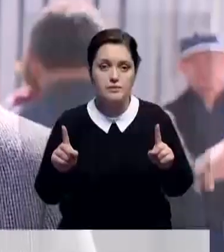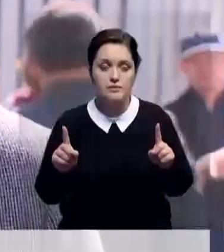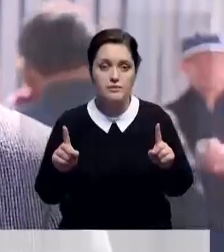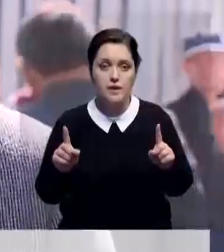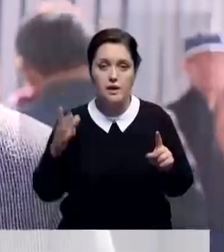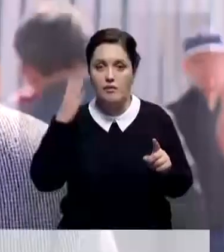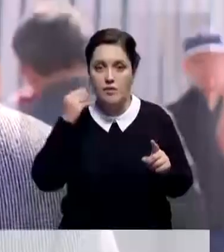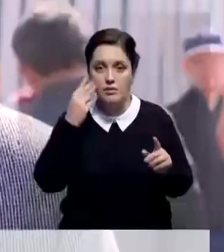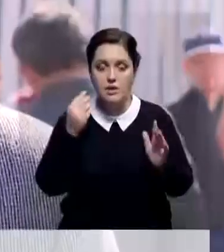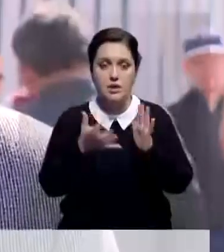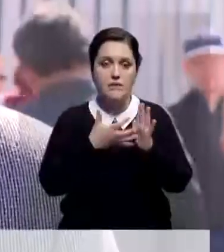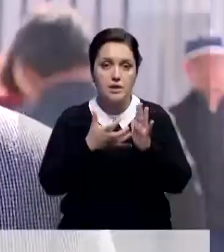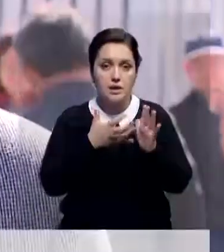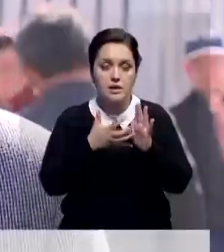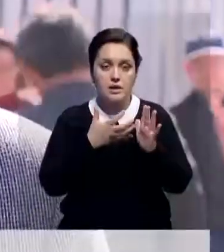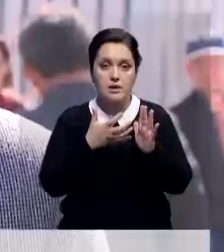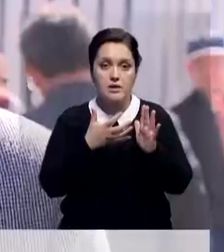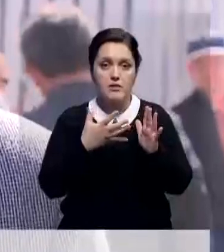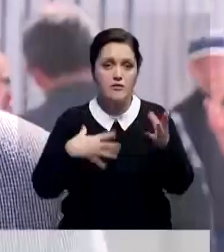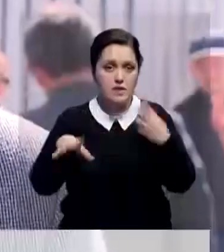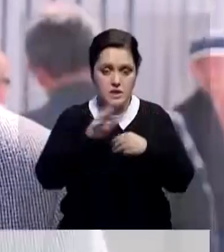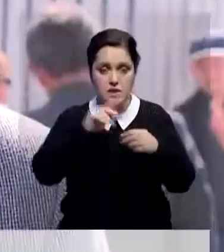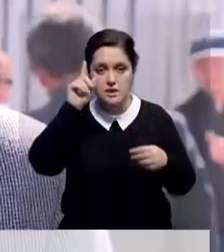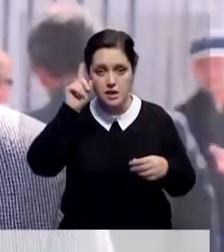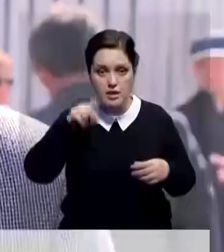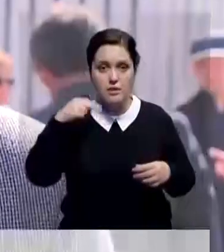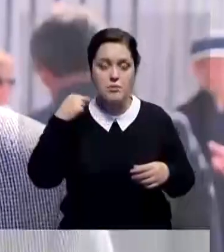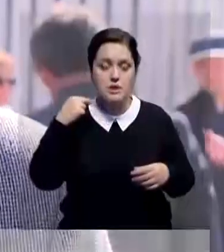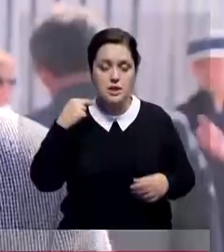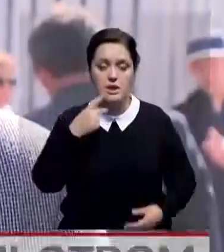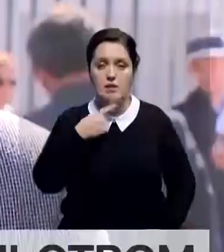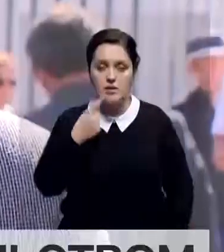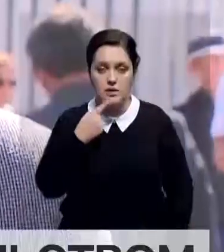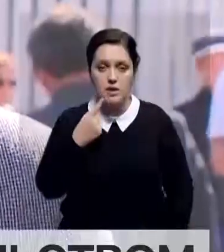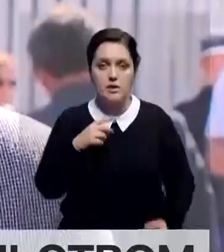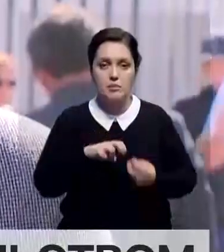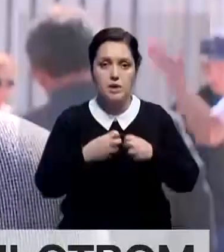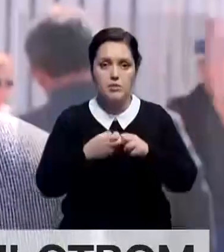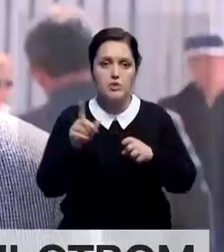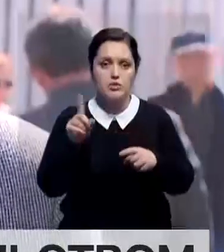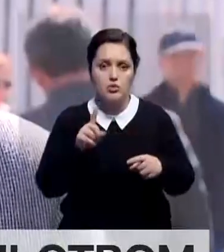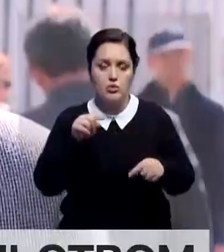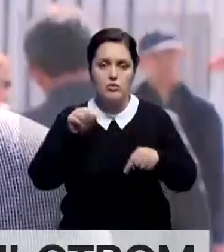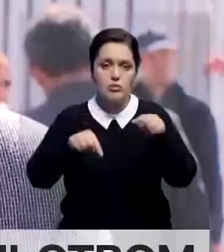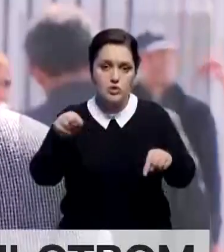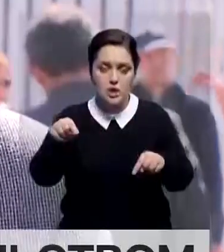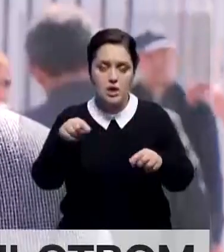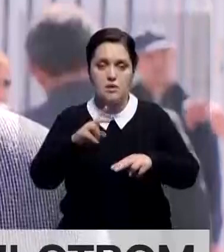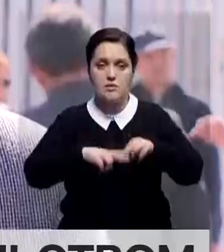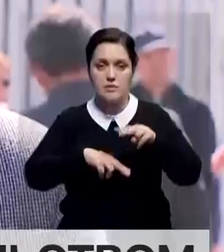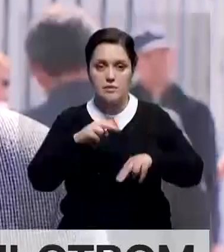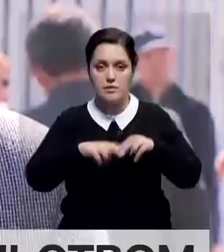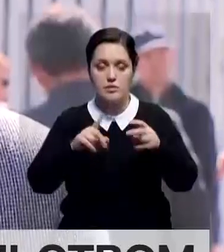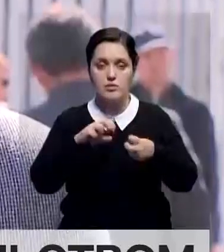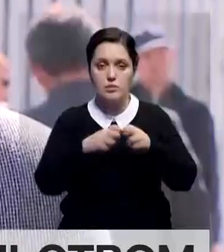в Алмате не хватает воды. Все об этом знают. Президент об этом говорил, о проблеме точной застройки. Аким города говорил о том, что